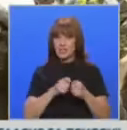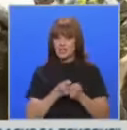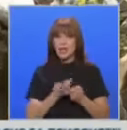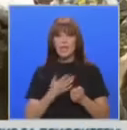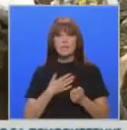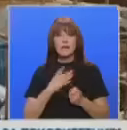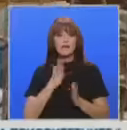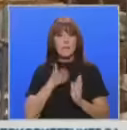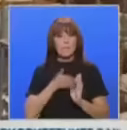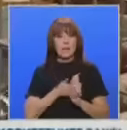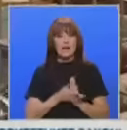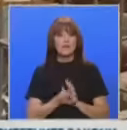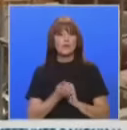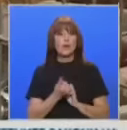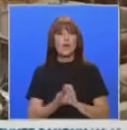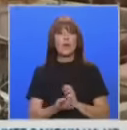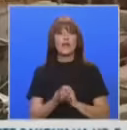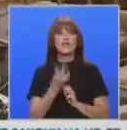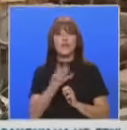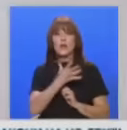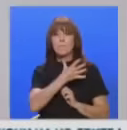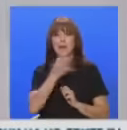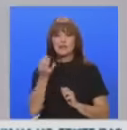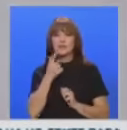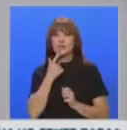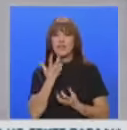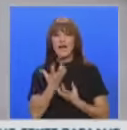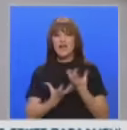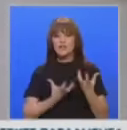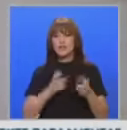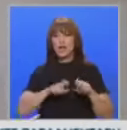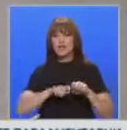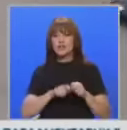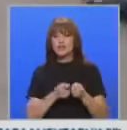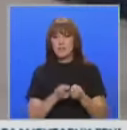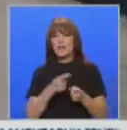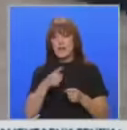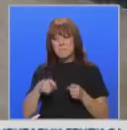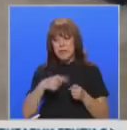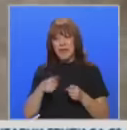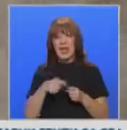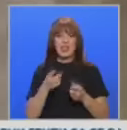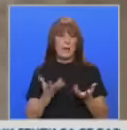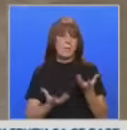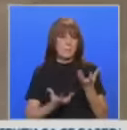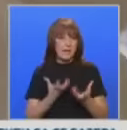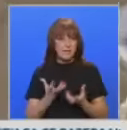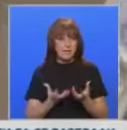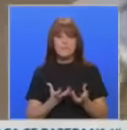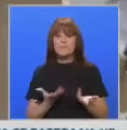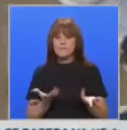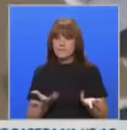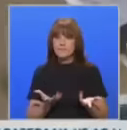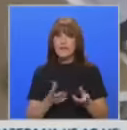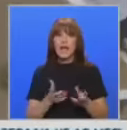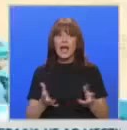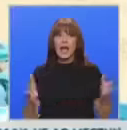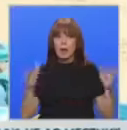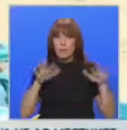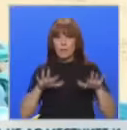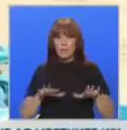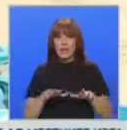до 2500 лева за изгорели електроуреди. Водата скъсало и канализационни тръби край един от плажовете в